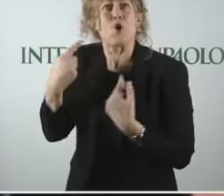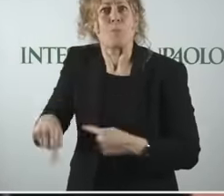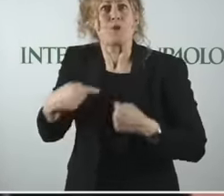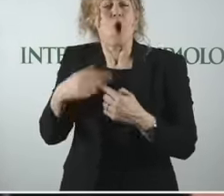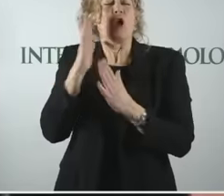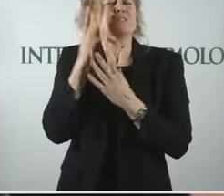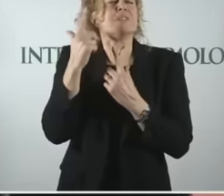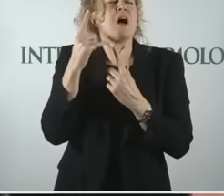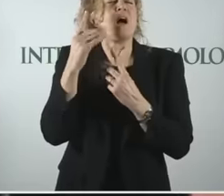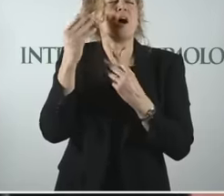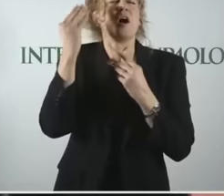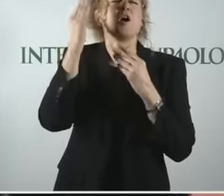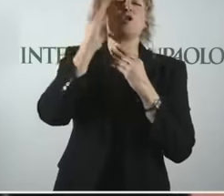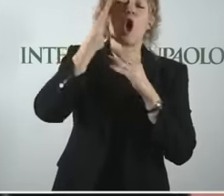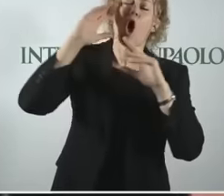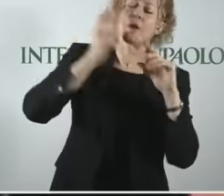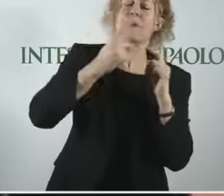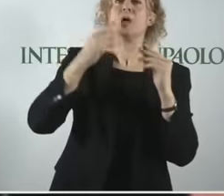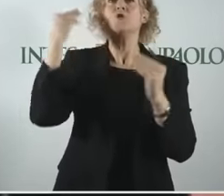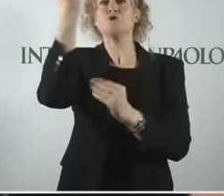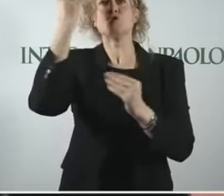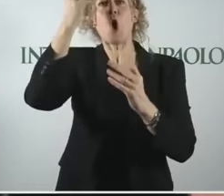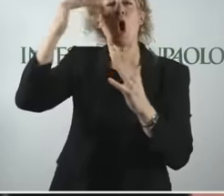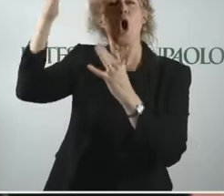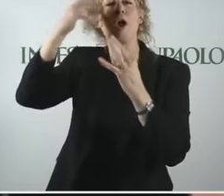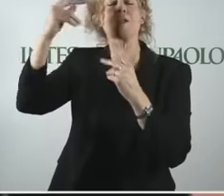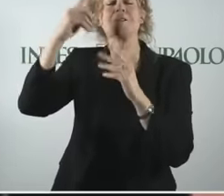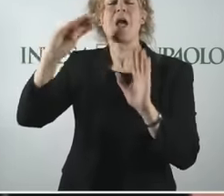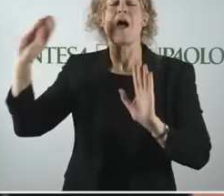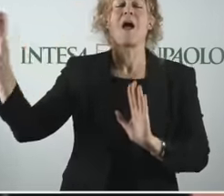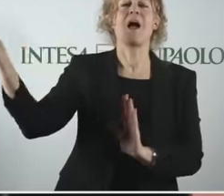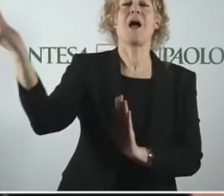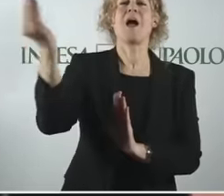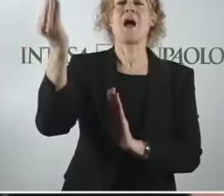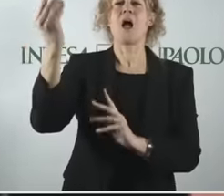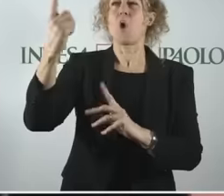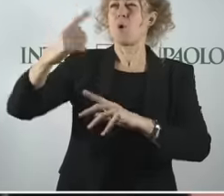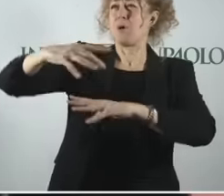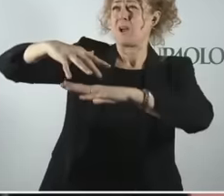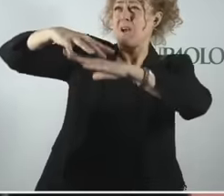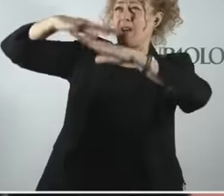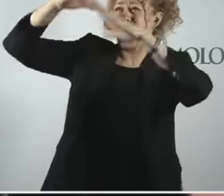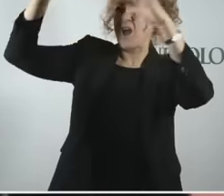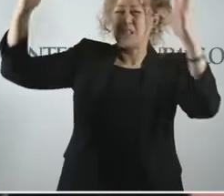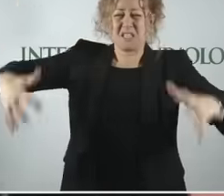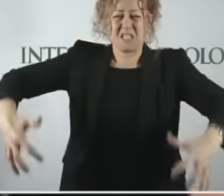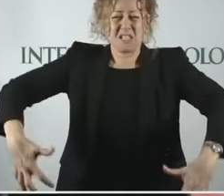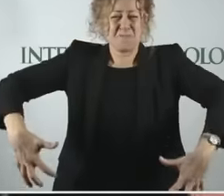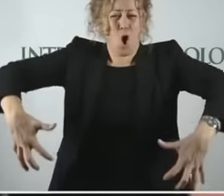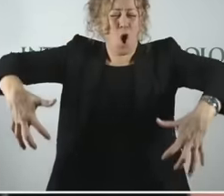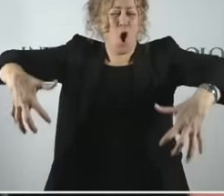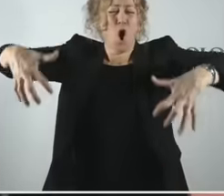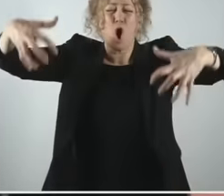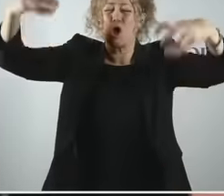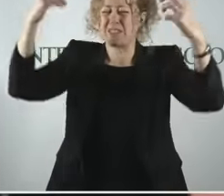addormenta e sogna e sogna che gli appare un essere gigantesco e mostruoso non